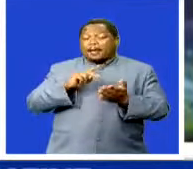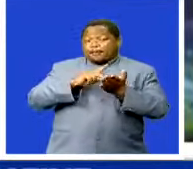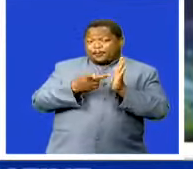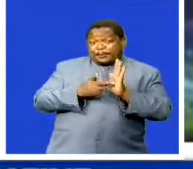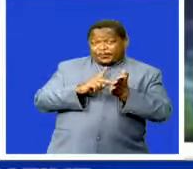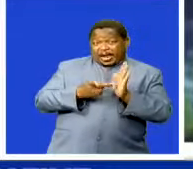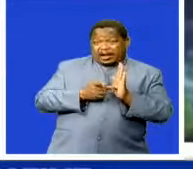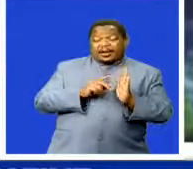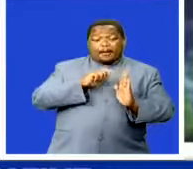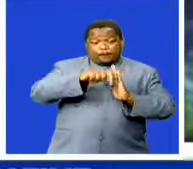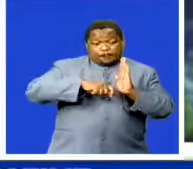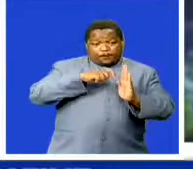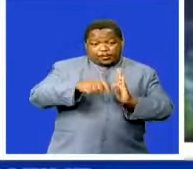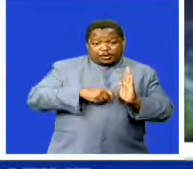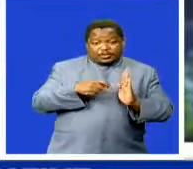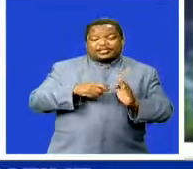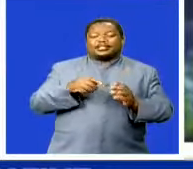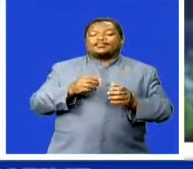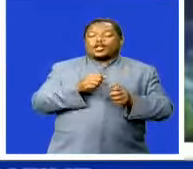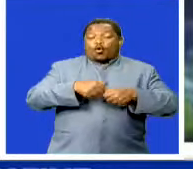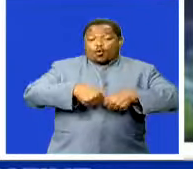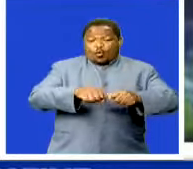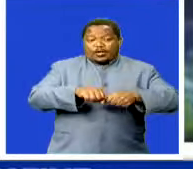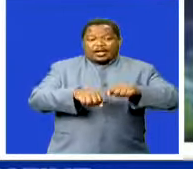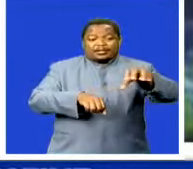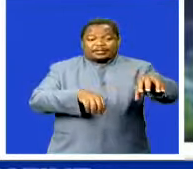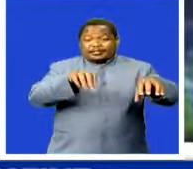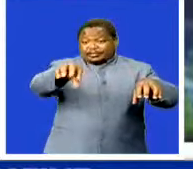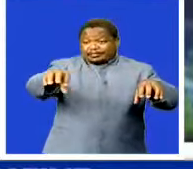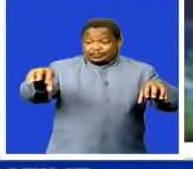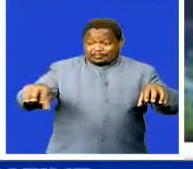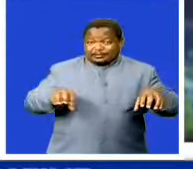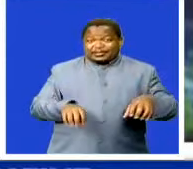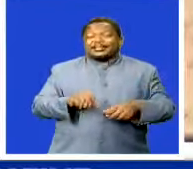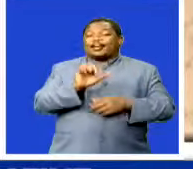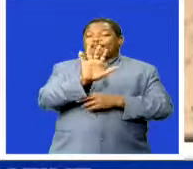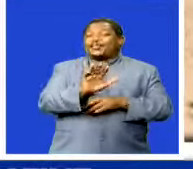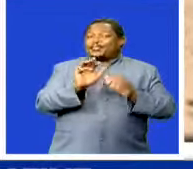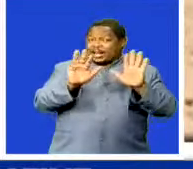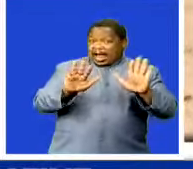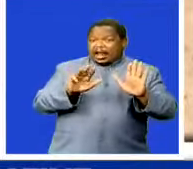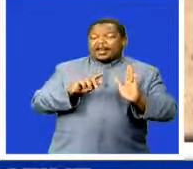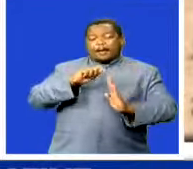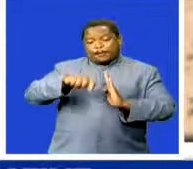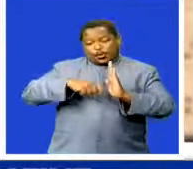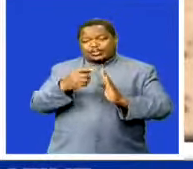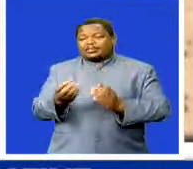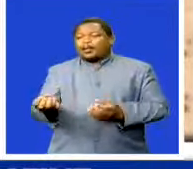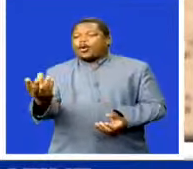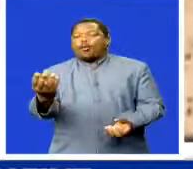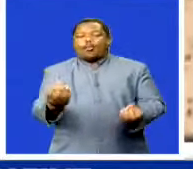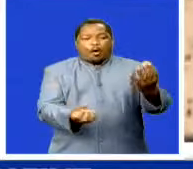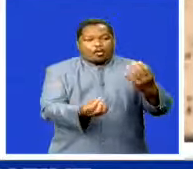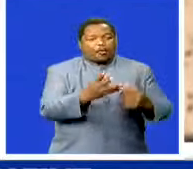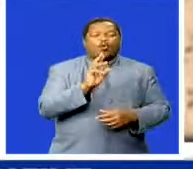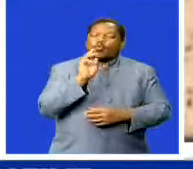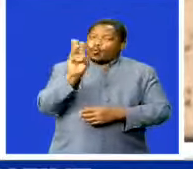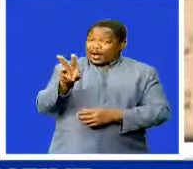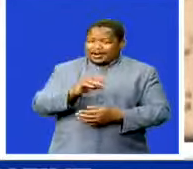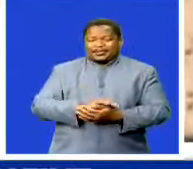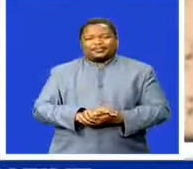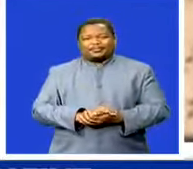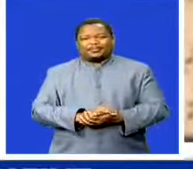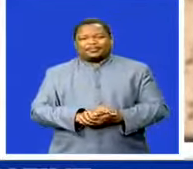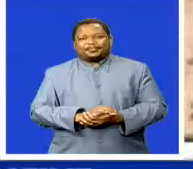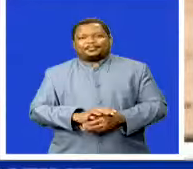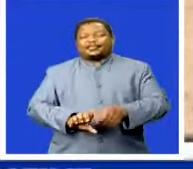letinkundla letikhona live la kangwane leting 59 shasha lemaphotho fakudze lo ngumlimi